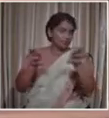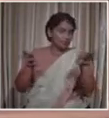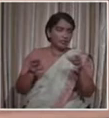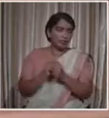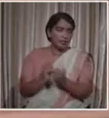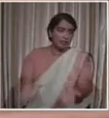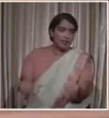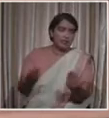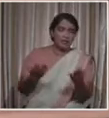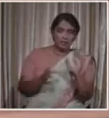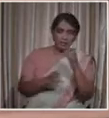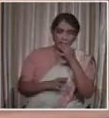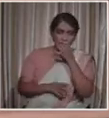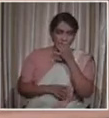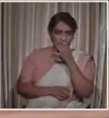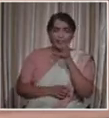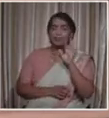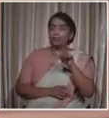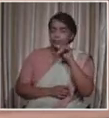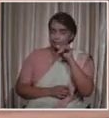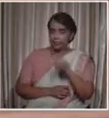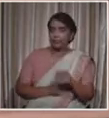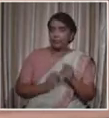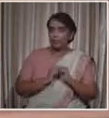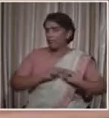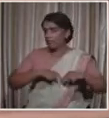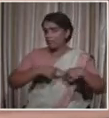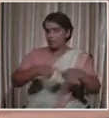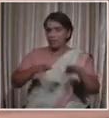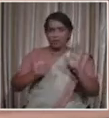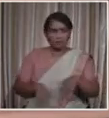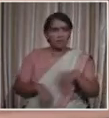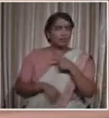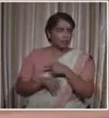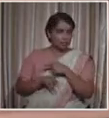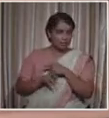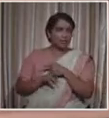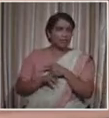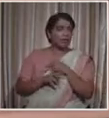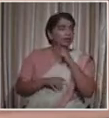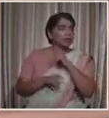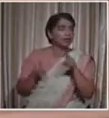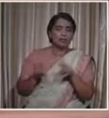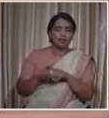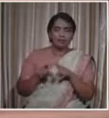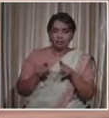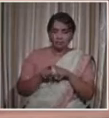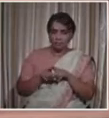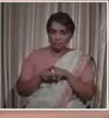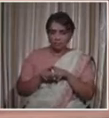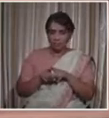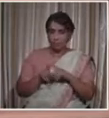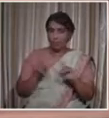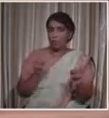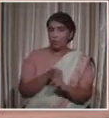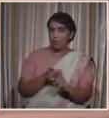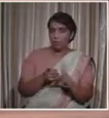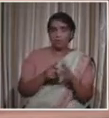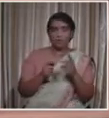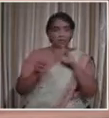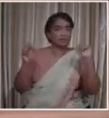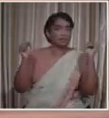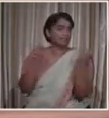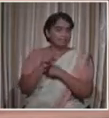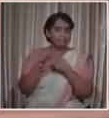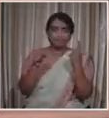அந்த மக்களிடம் உருவாக்கி கொண்டிருக்கிறது. இன்னும் ஒரு கொஞ்சம் நாட்கள் செல்ல செல்ல பல கொலைகள், வன்முறைகள் நடைபெறுகின்ற இந்த சூழலில் எடுத்தவுடன் சொல்கிறார்கள்,